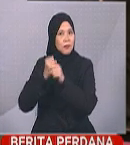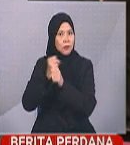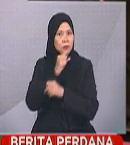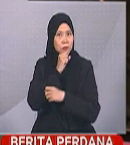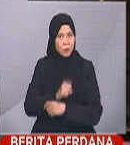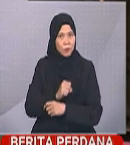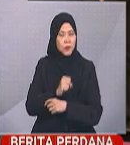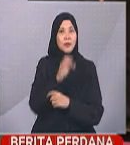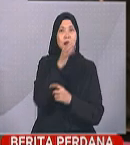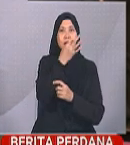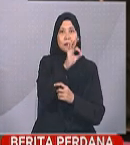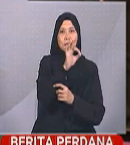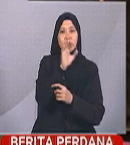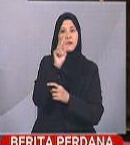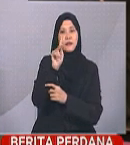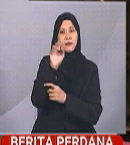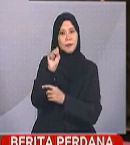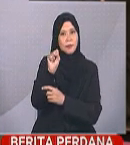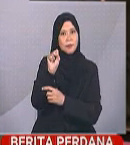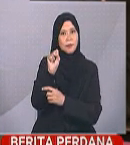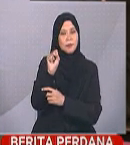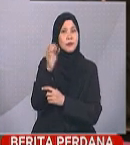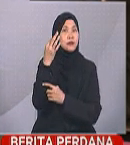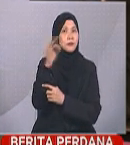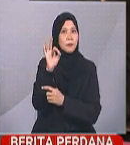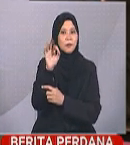iaitu 19 kes bersamaan dengan